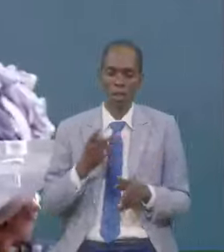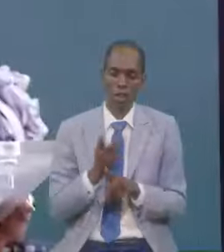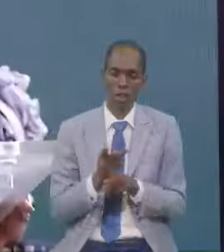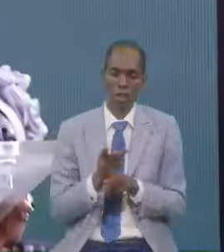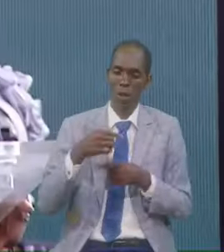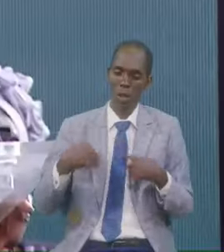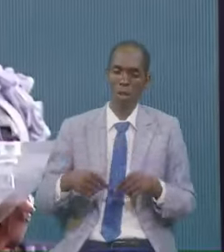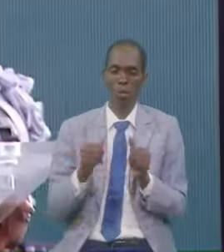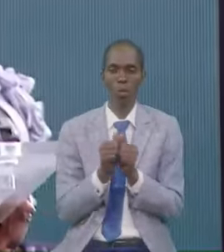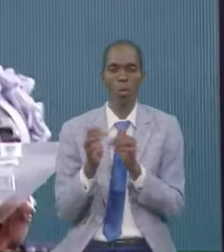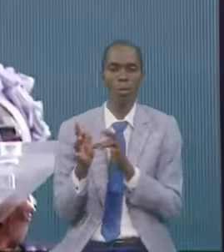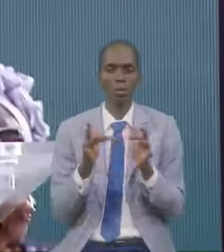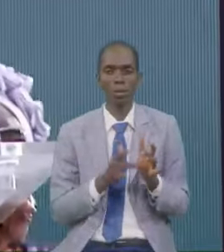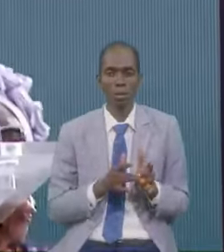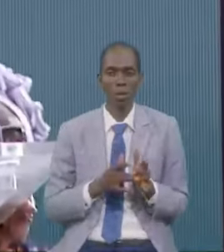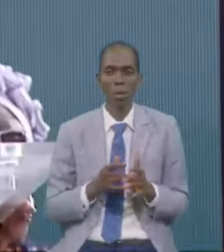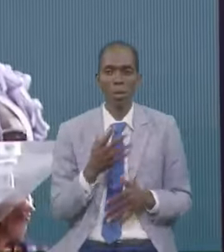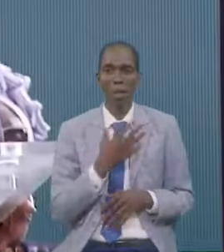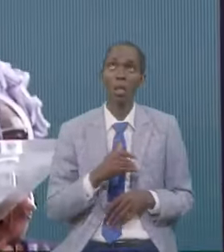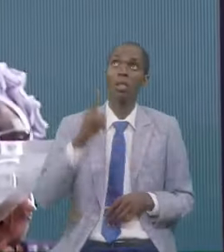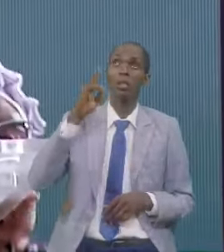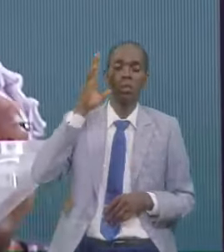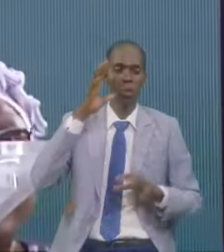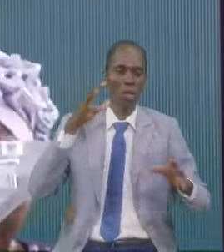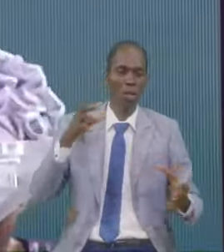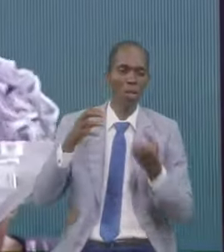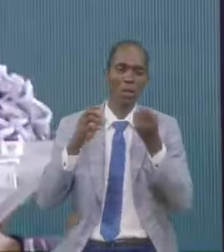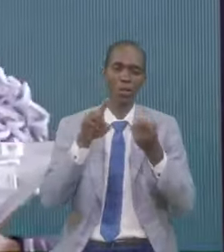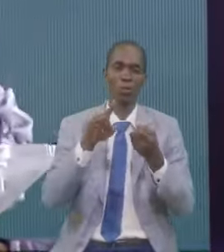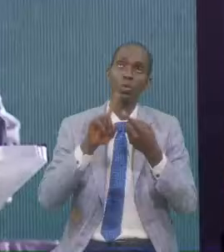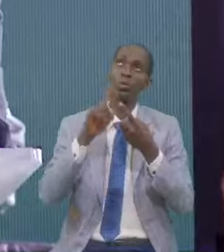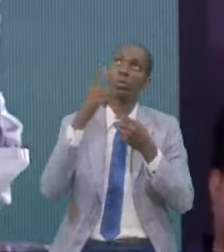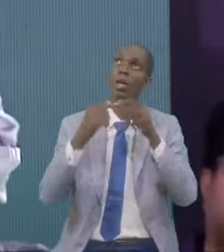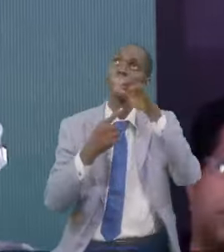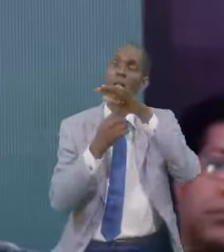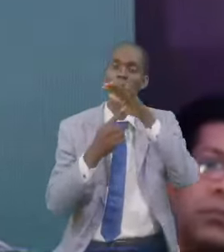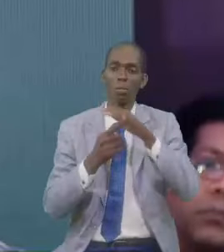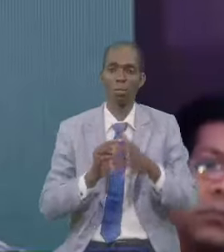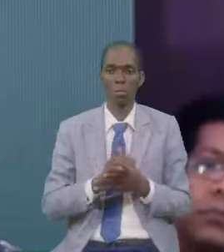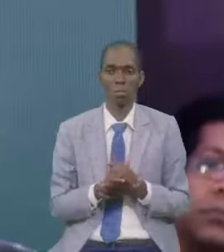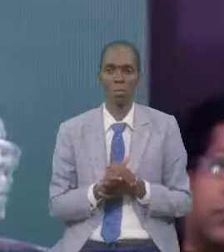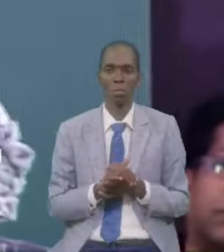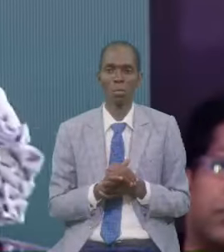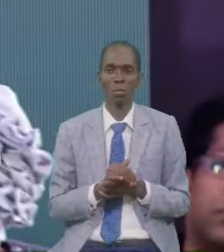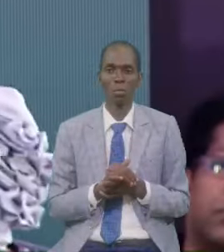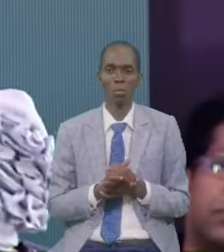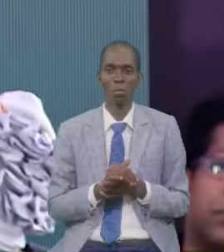ఆలోచించేదాన్ని గమనించుకోండి. He will take you there to the top. ఆయన మిమ్మల్ని ఉన్నతమైన స్థానములో ఉంచుతారు. Watch.